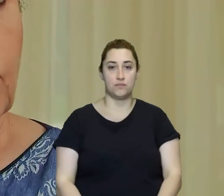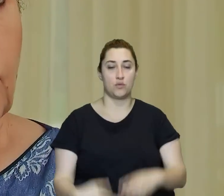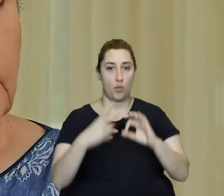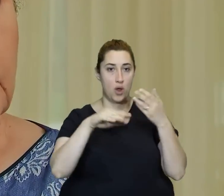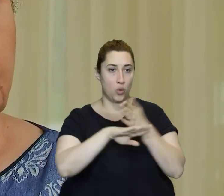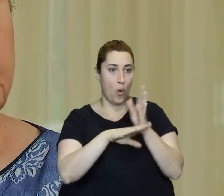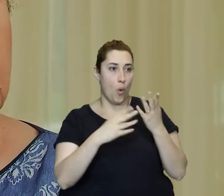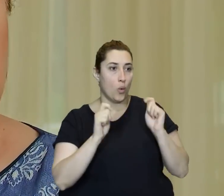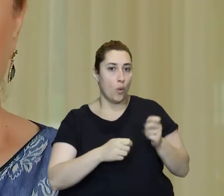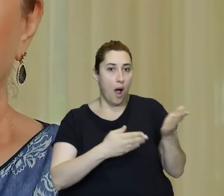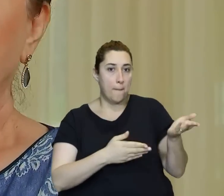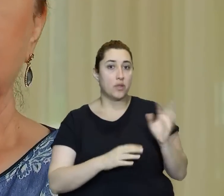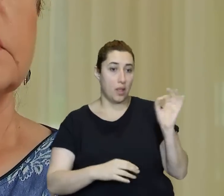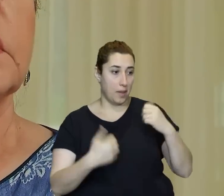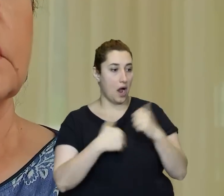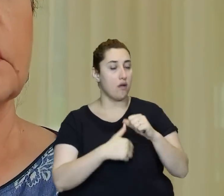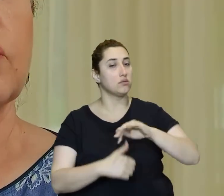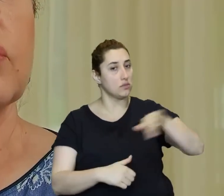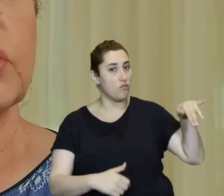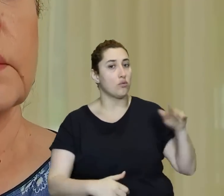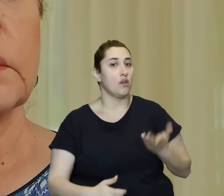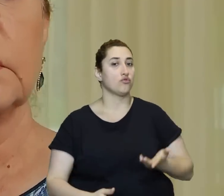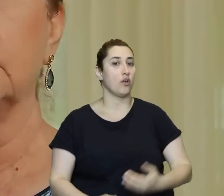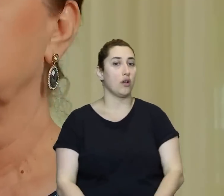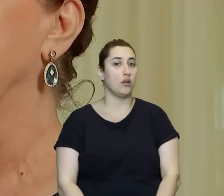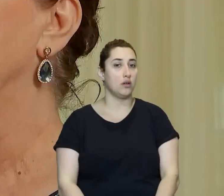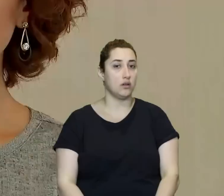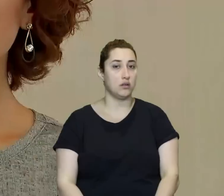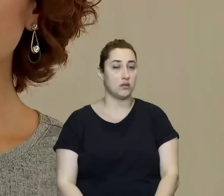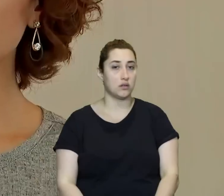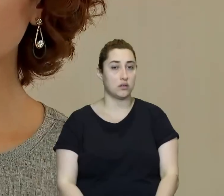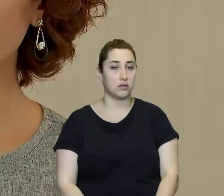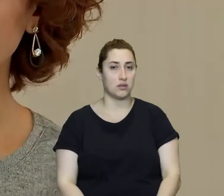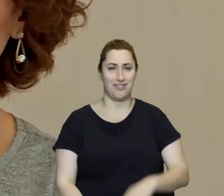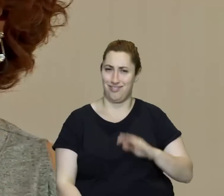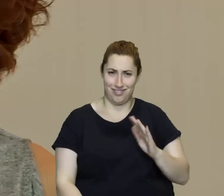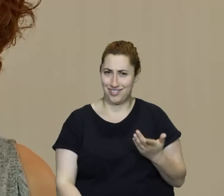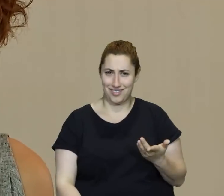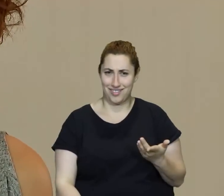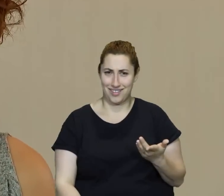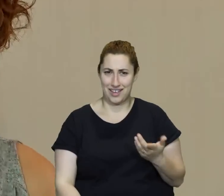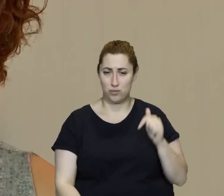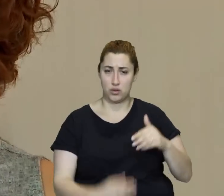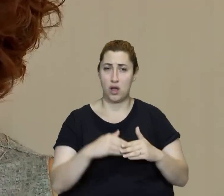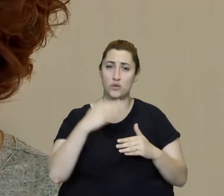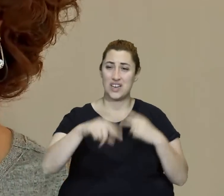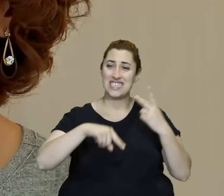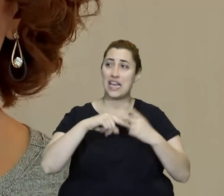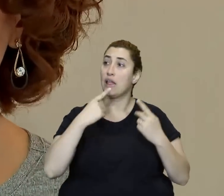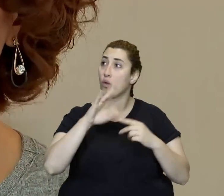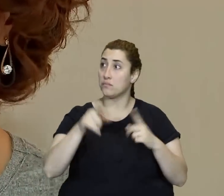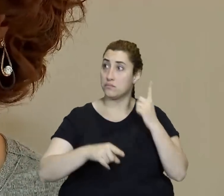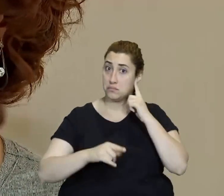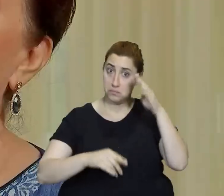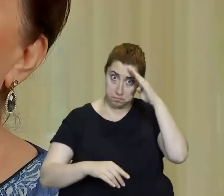Ömer doğru olanı yaptı. Tabii ki karısının yanında duracak. Ne yani? Bundan sonra Zehra ne derse